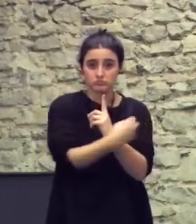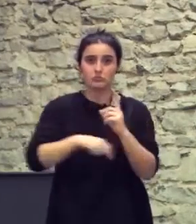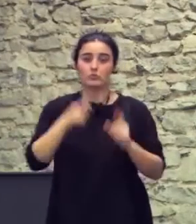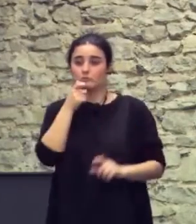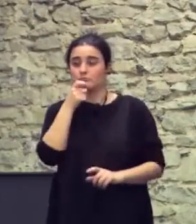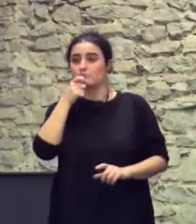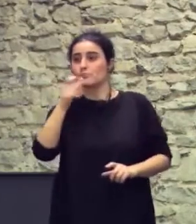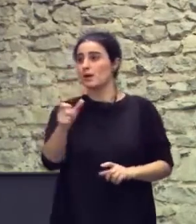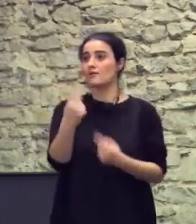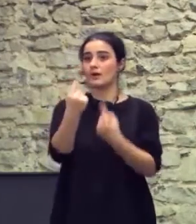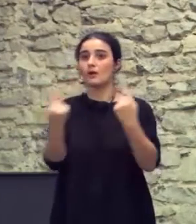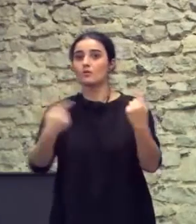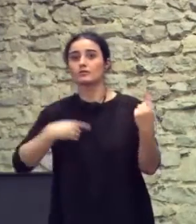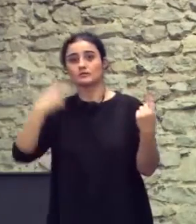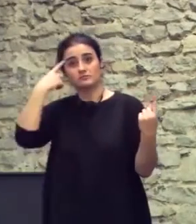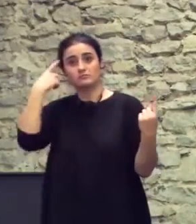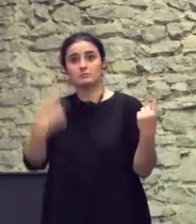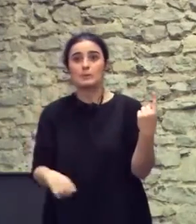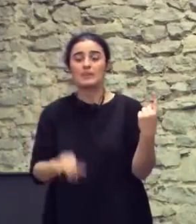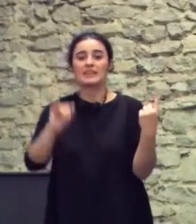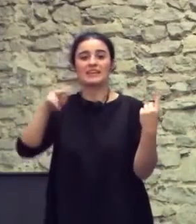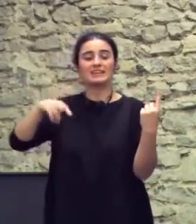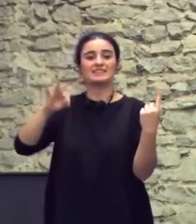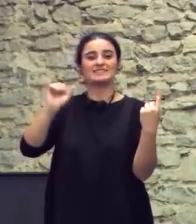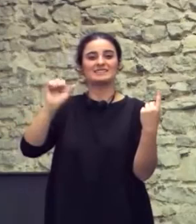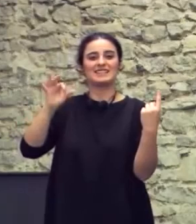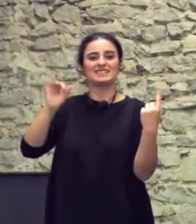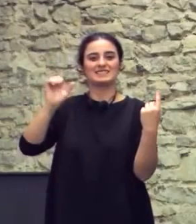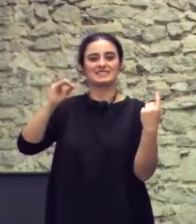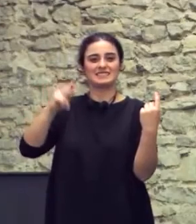da, zuetako askok manejatuko zenuten askotan beste batzuk ez, baina